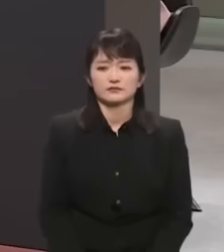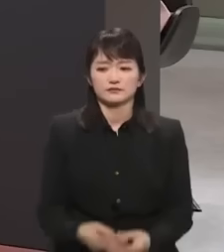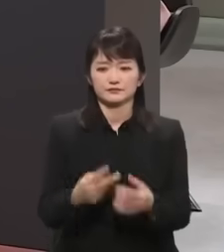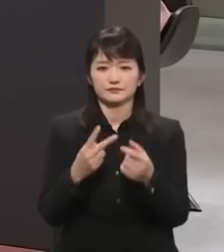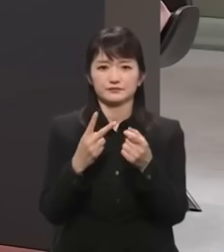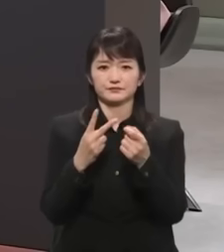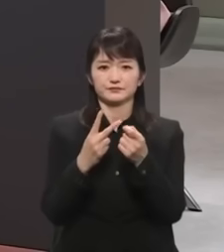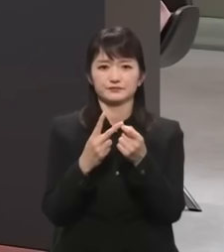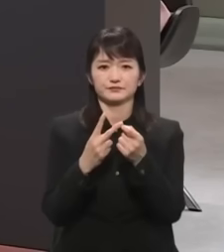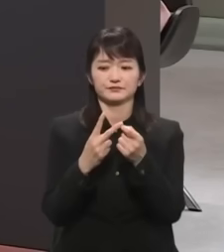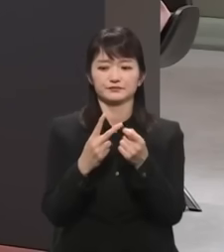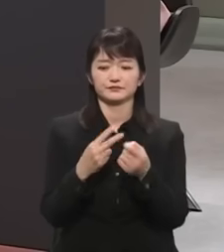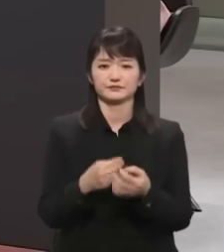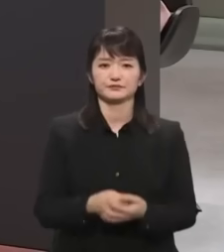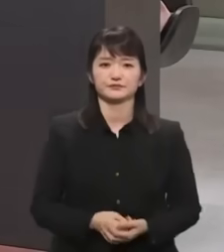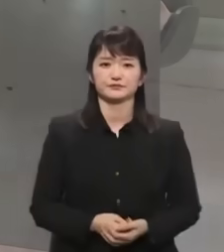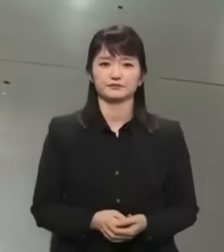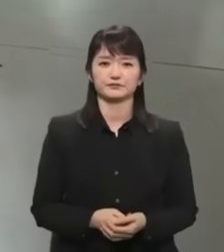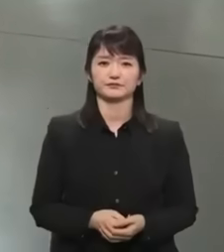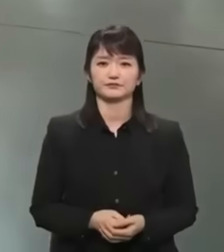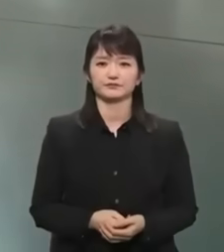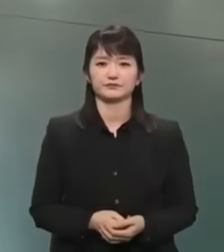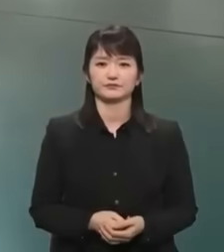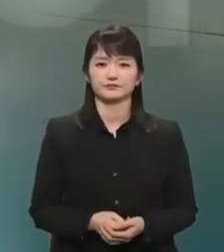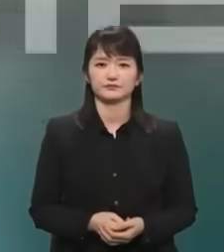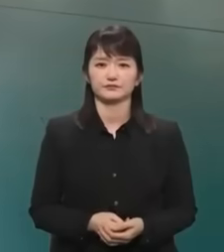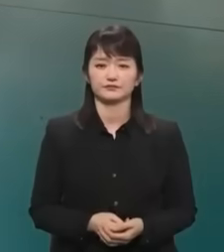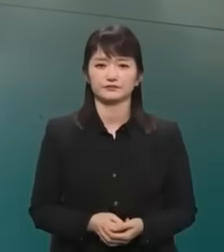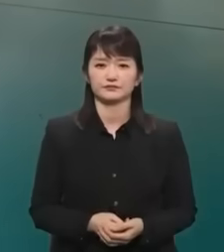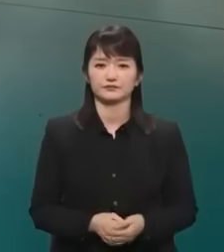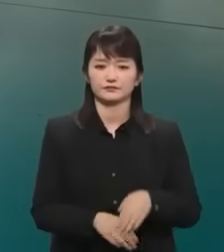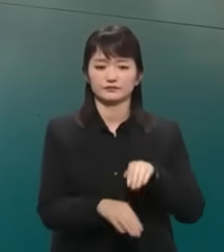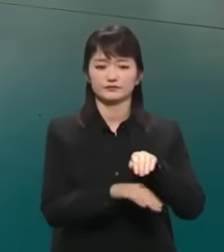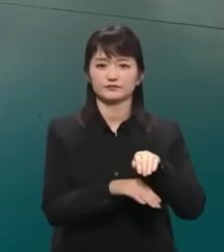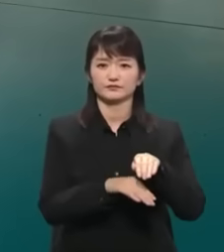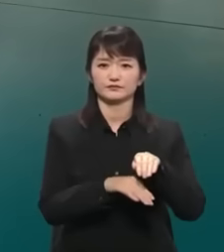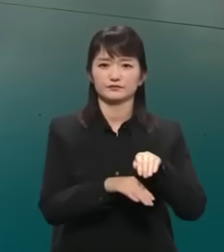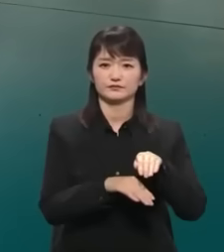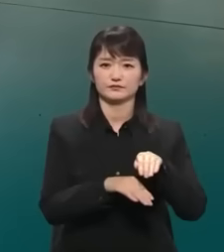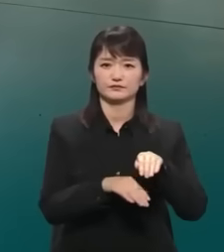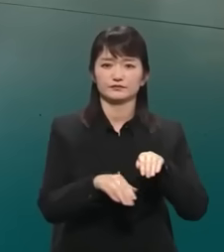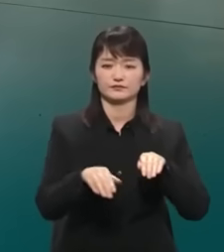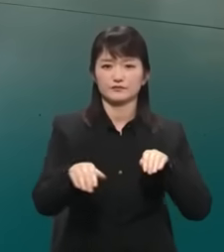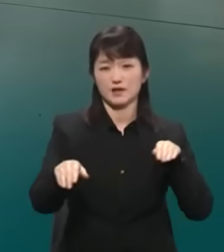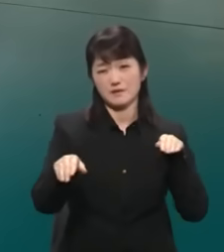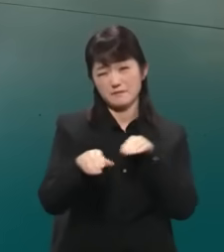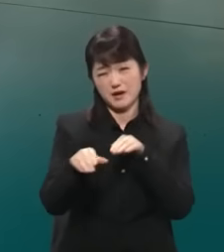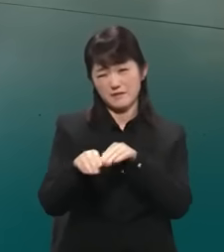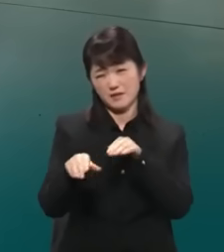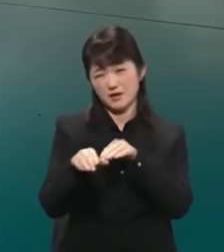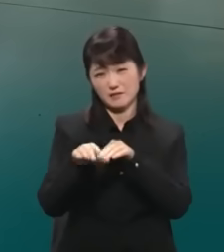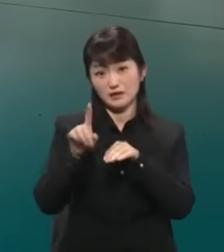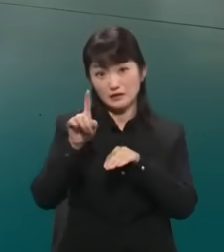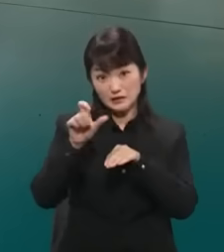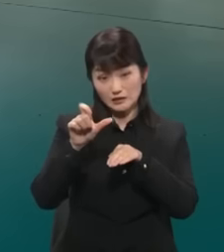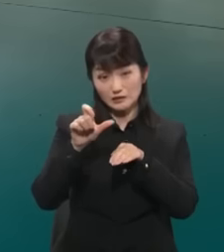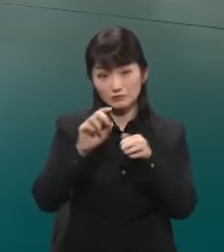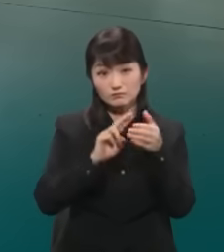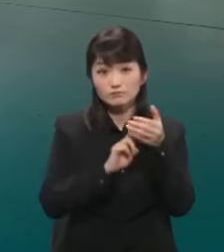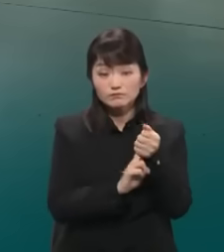두 번째 사건으로 들어가겠습니다 키워드는 차량을 15대를 받고 나서